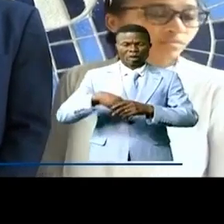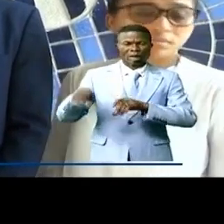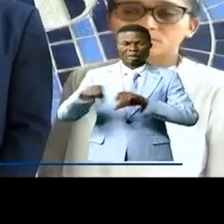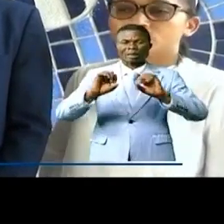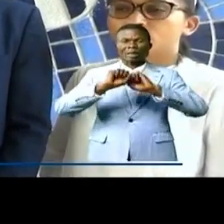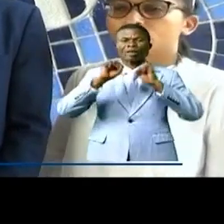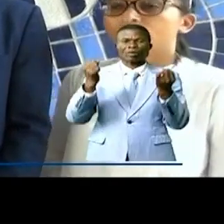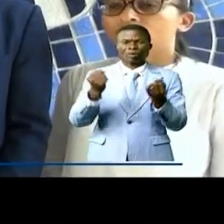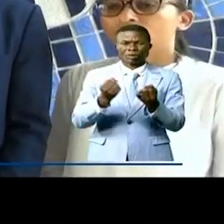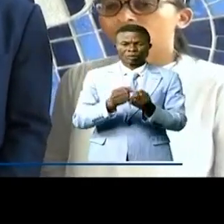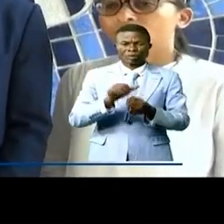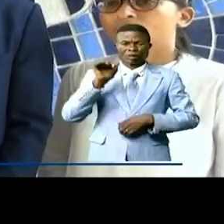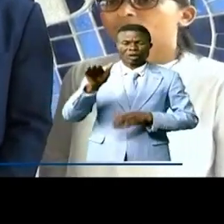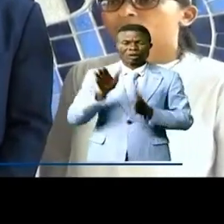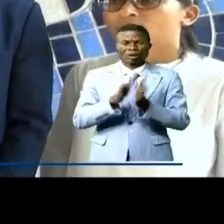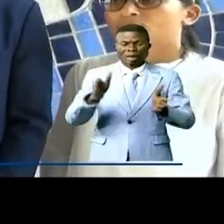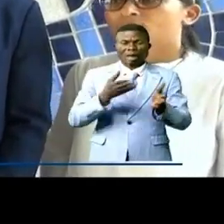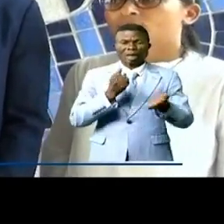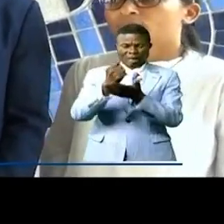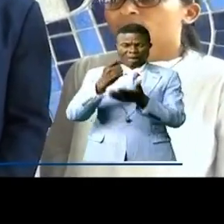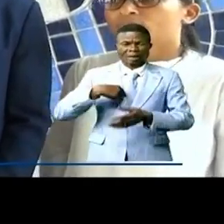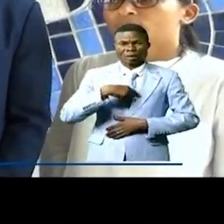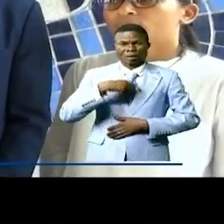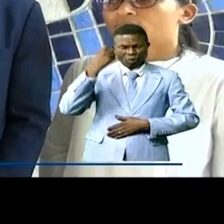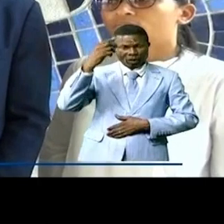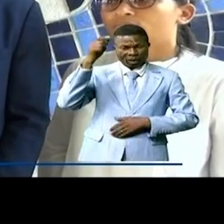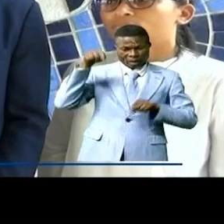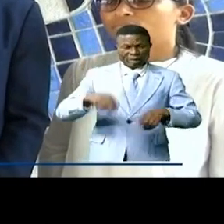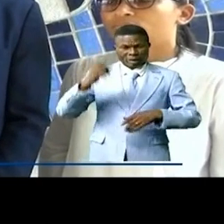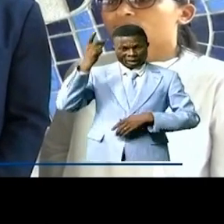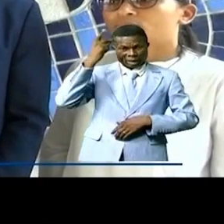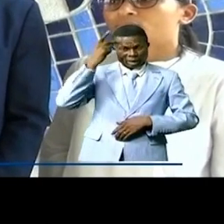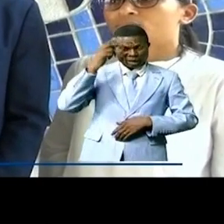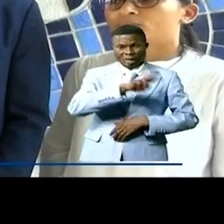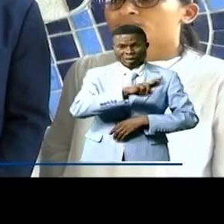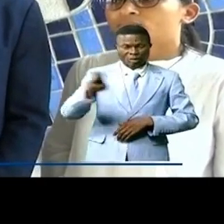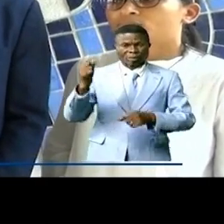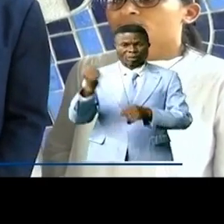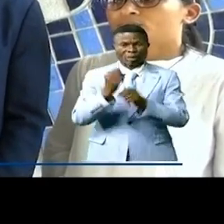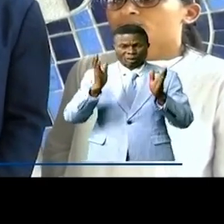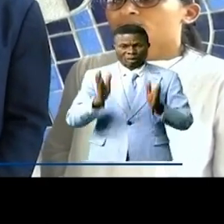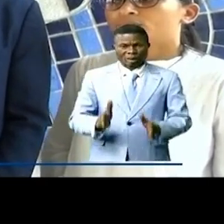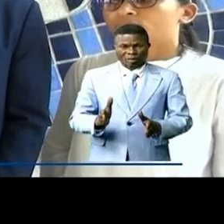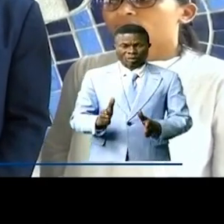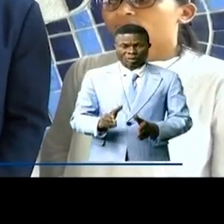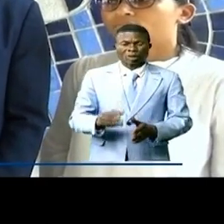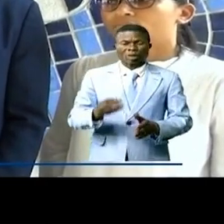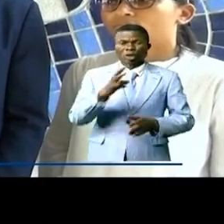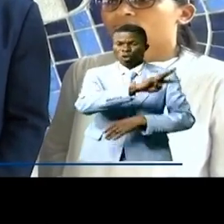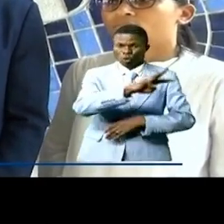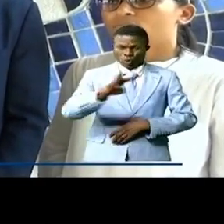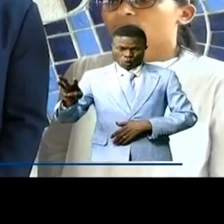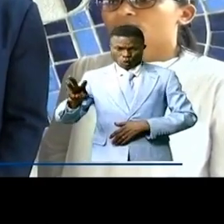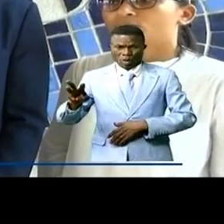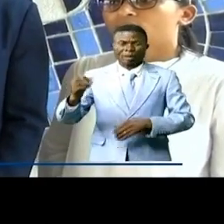de béziers nous a fait comprendre qu'il y avait un site à face de deux agents au coup de canon paris